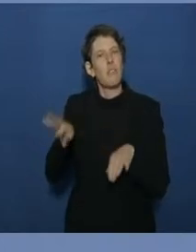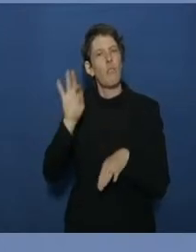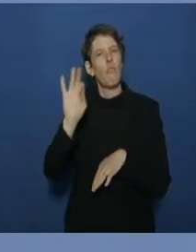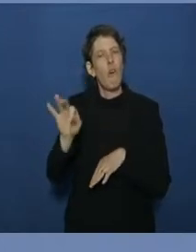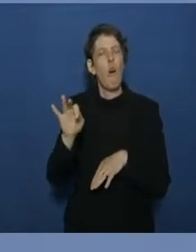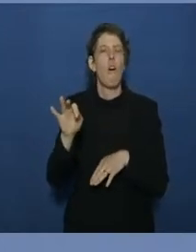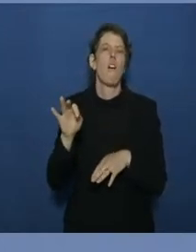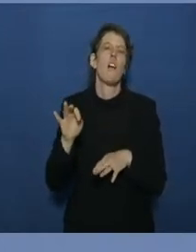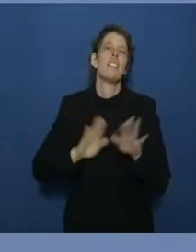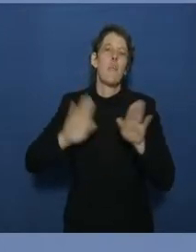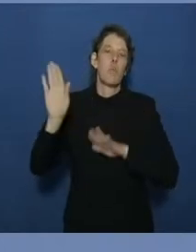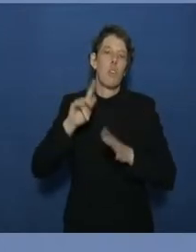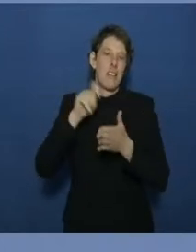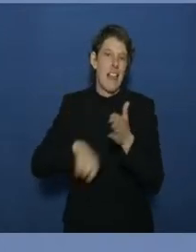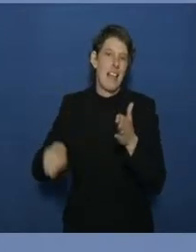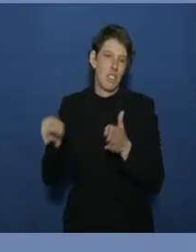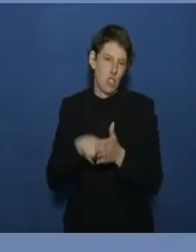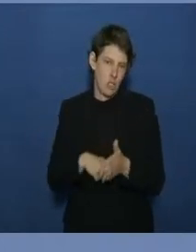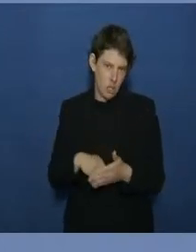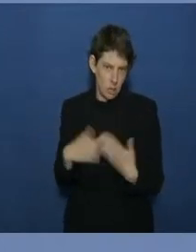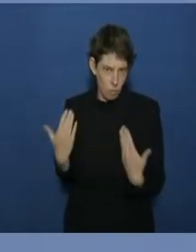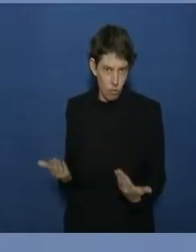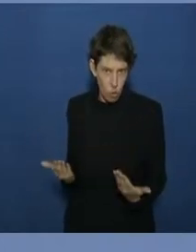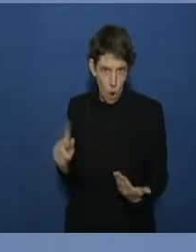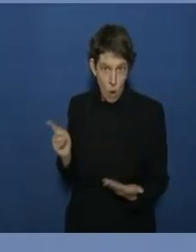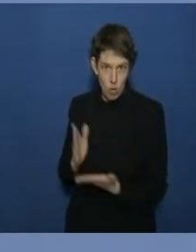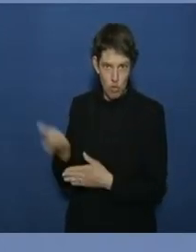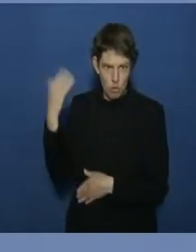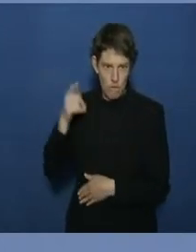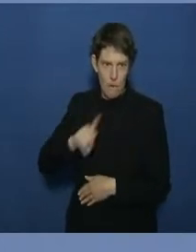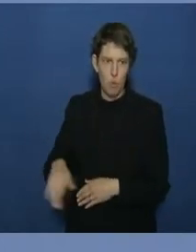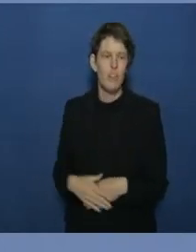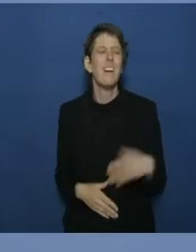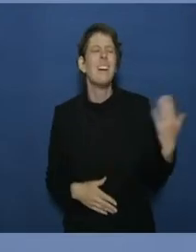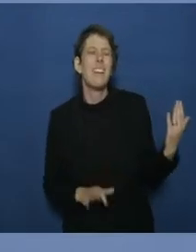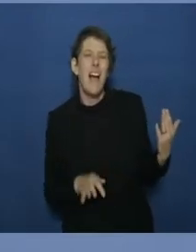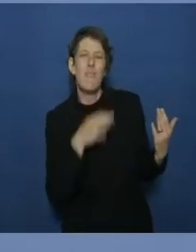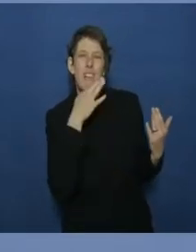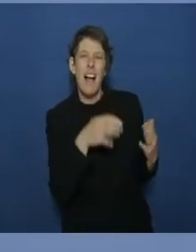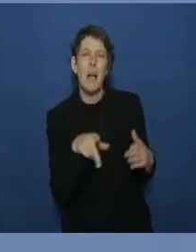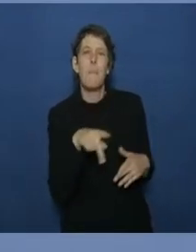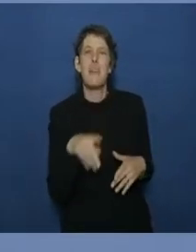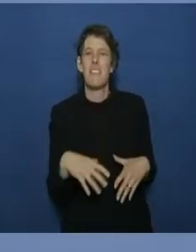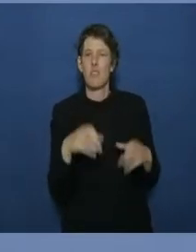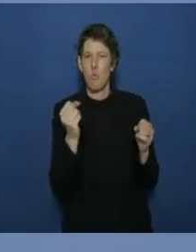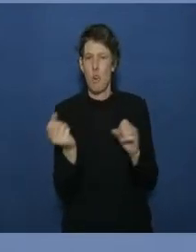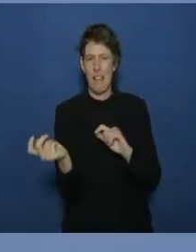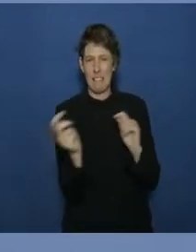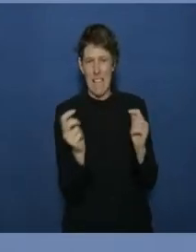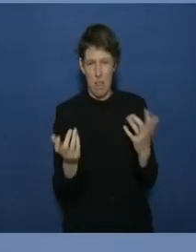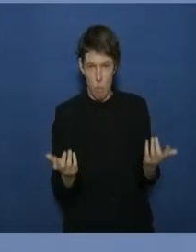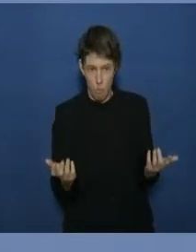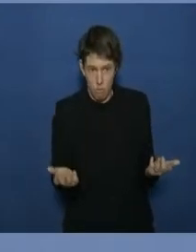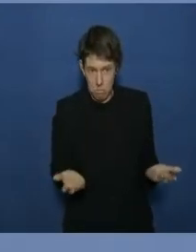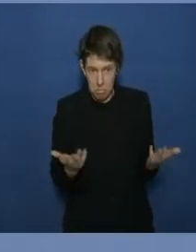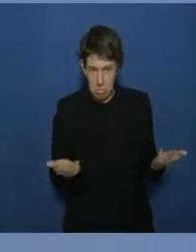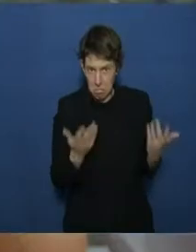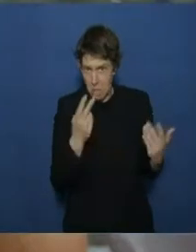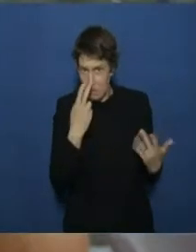Elections. Zusatz. Ja, die Frage war noch nach dem Petersburger Dialog. Also Sie haben jetzt